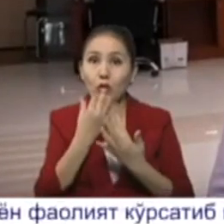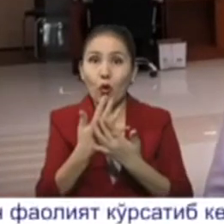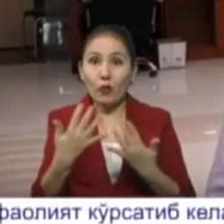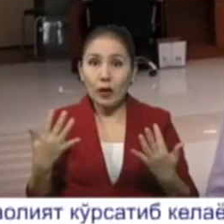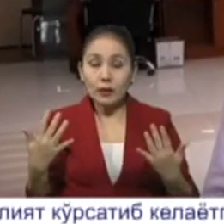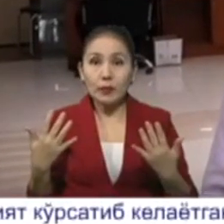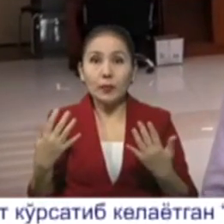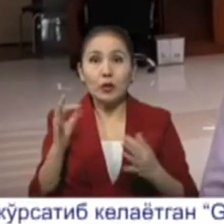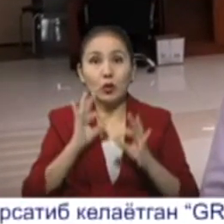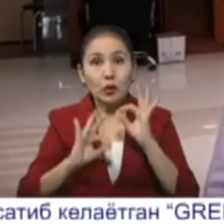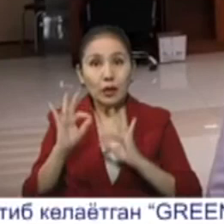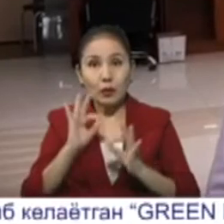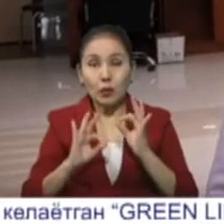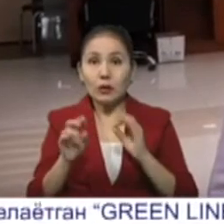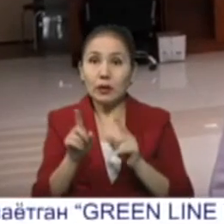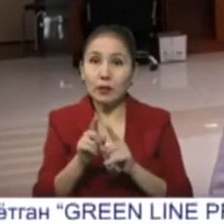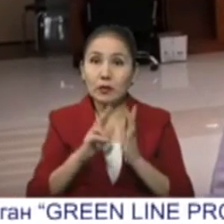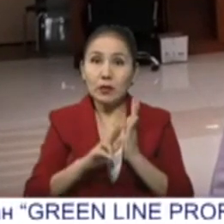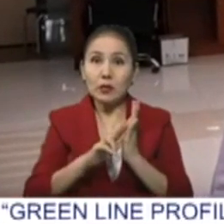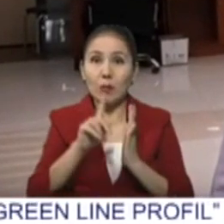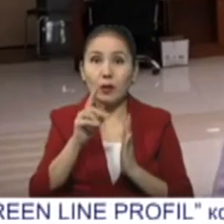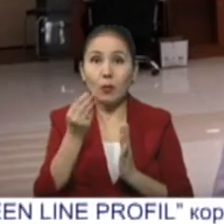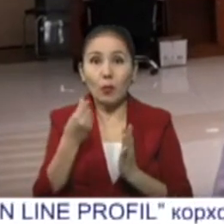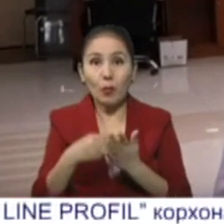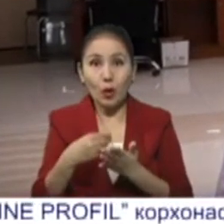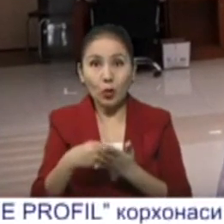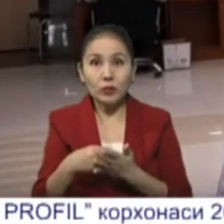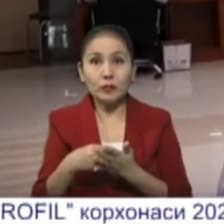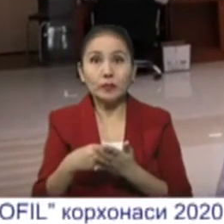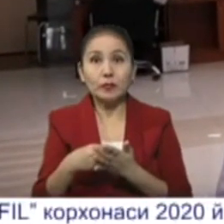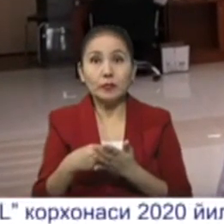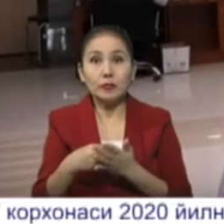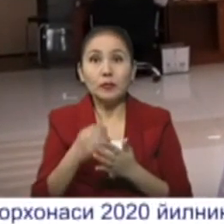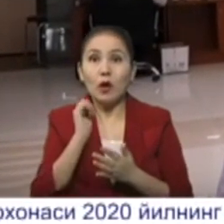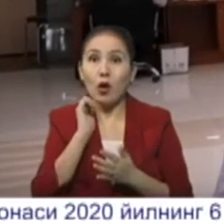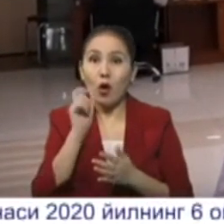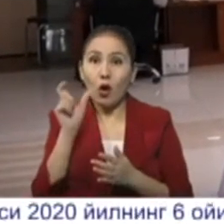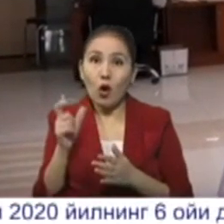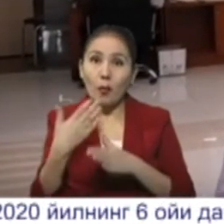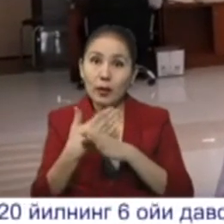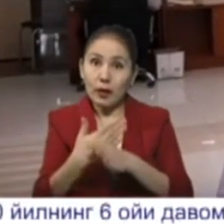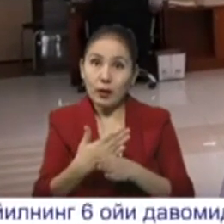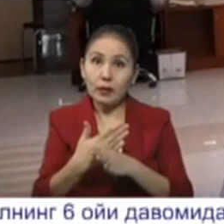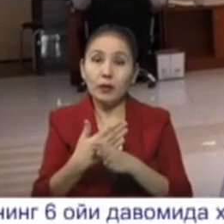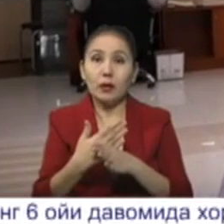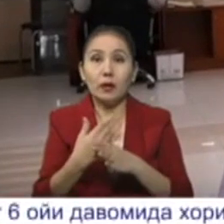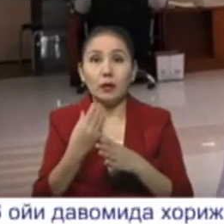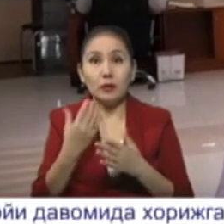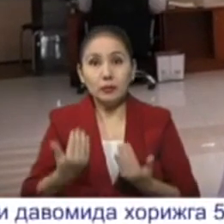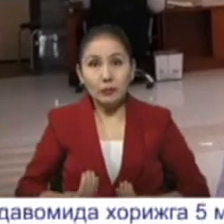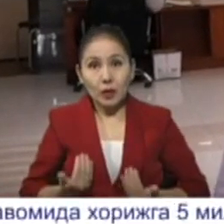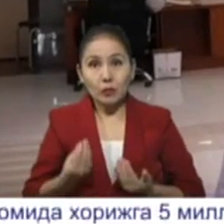mahsulotlari, dori-darmon hamda 81 million so'mdan ortiq shu homiylar tomonidan naqd pul mablag'lari